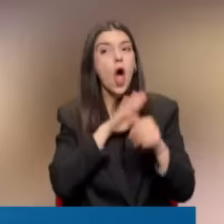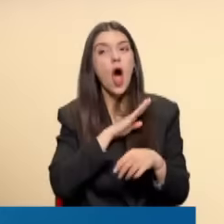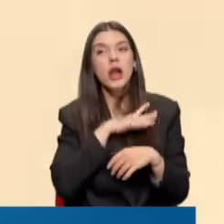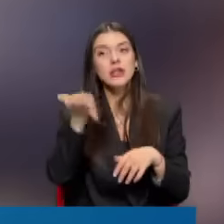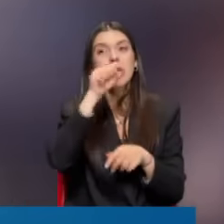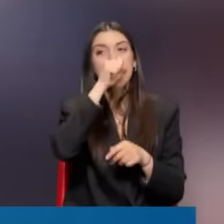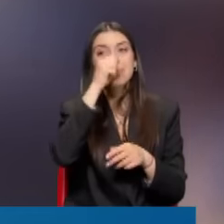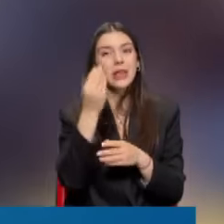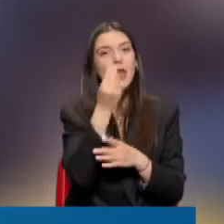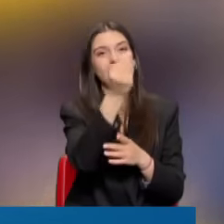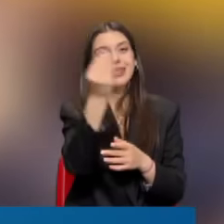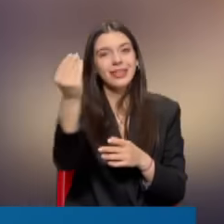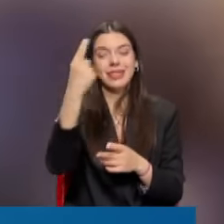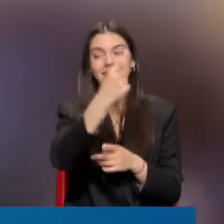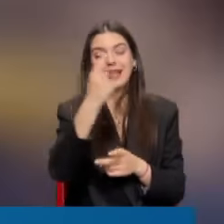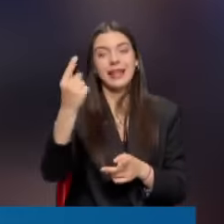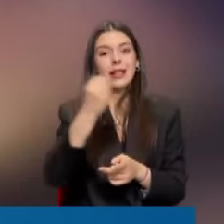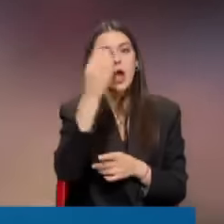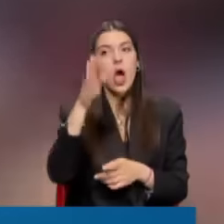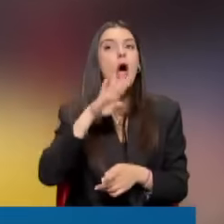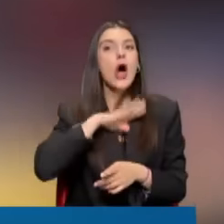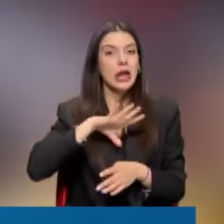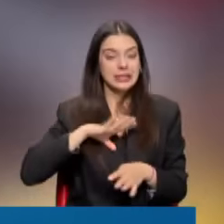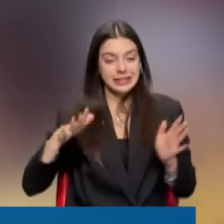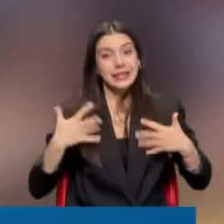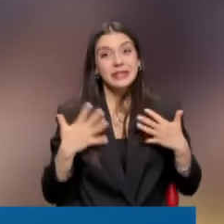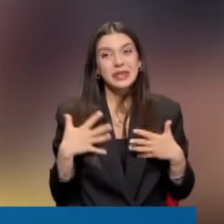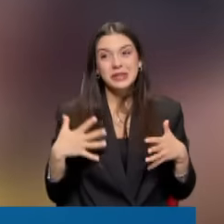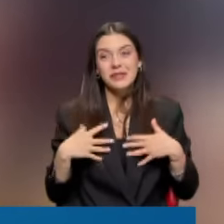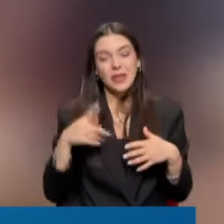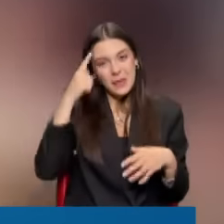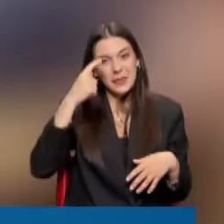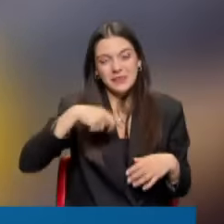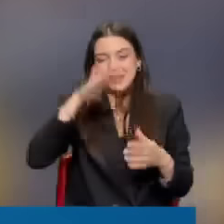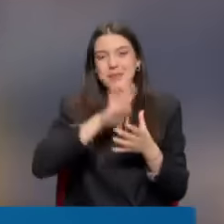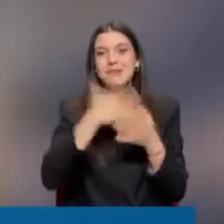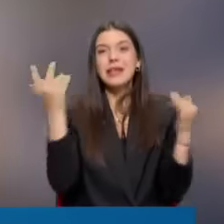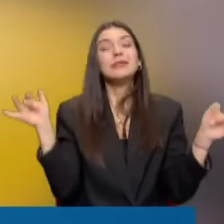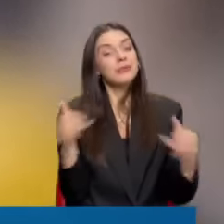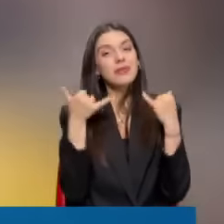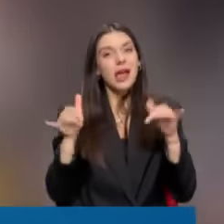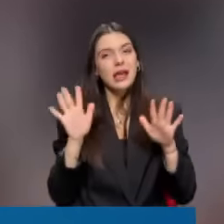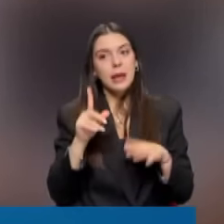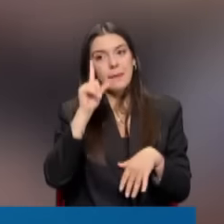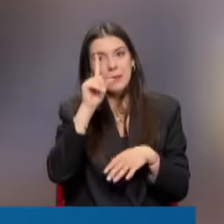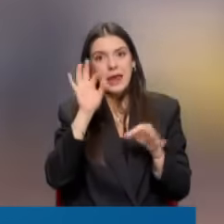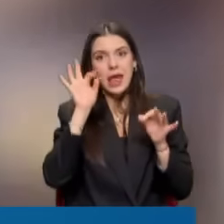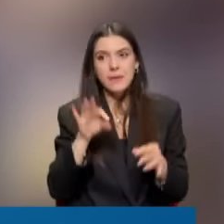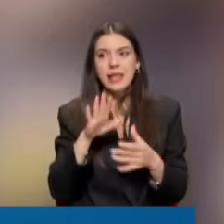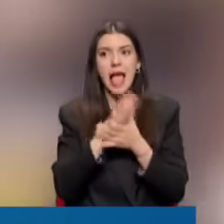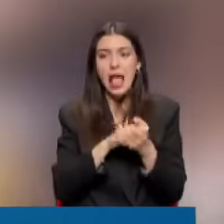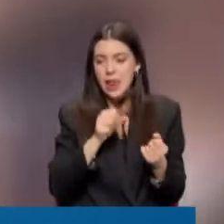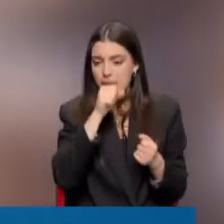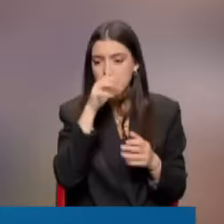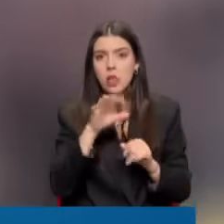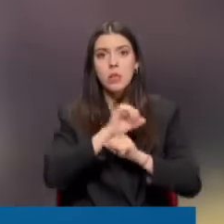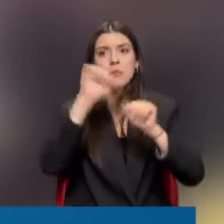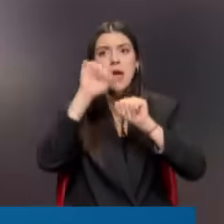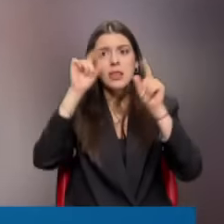şişirilen balonlar dağıtıldı öğrenciler sevinç içinde mezun olmalarını kutlarken bir anda ellerindeki balonlar